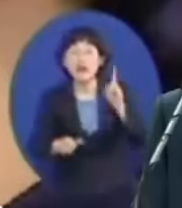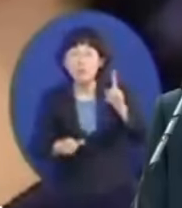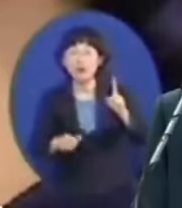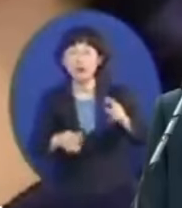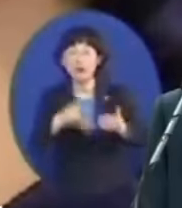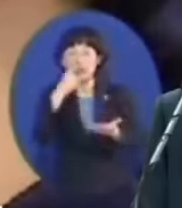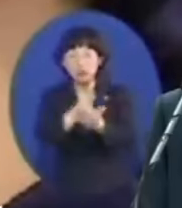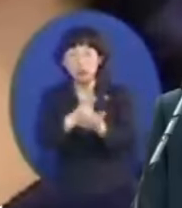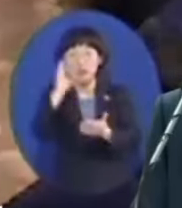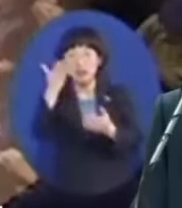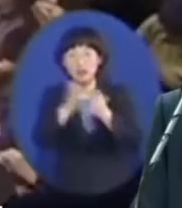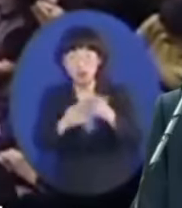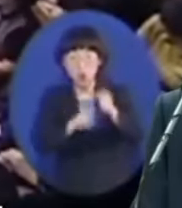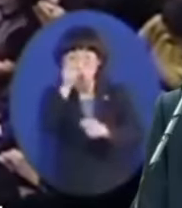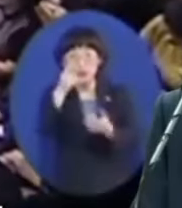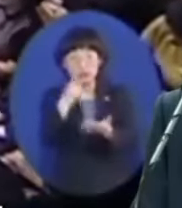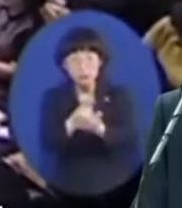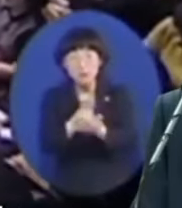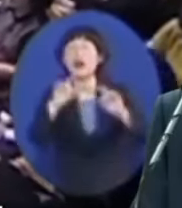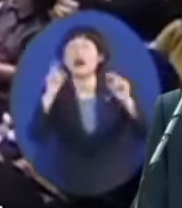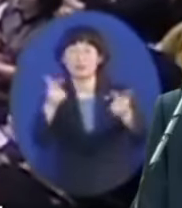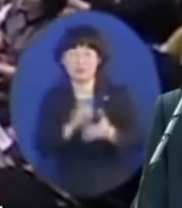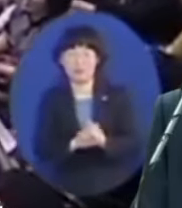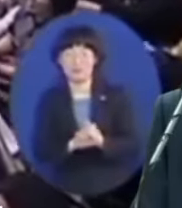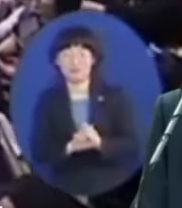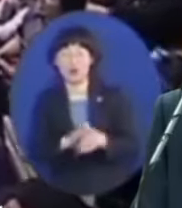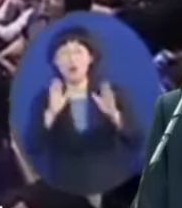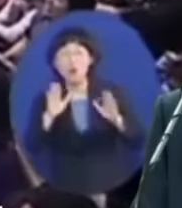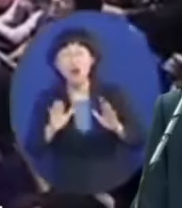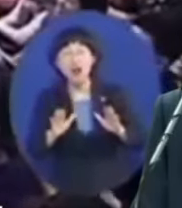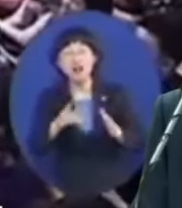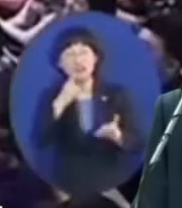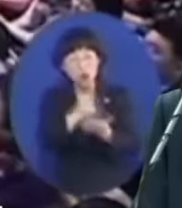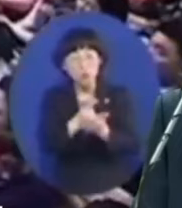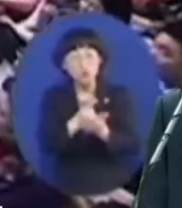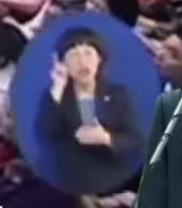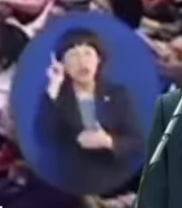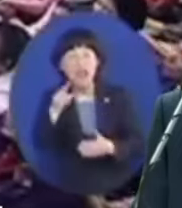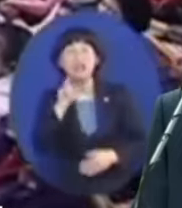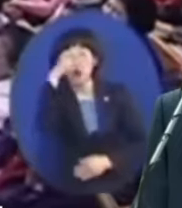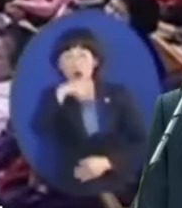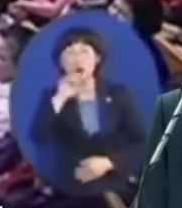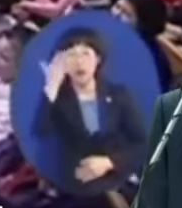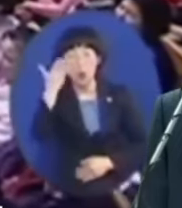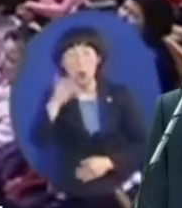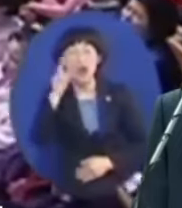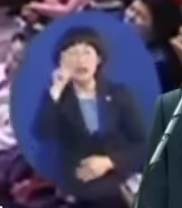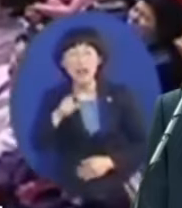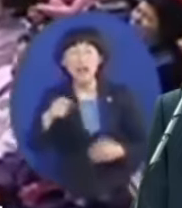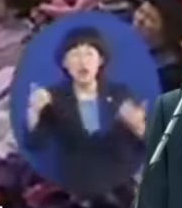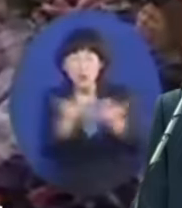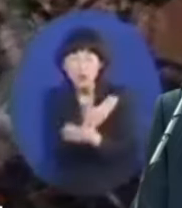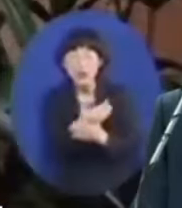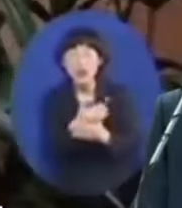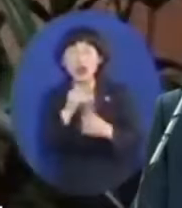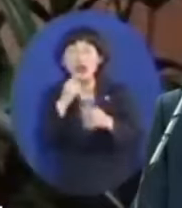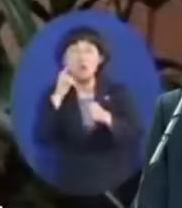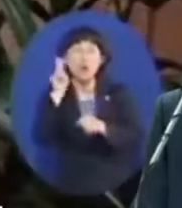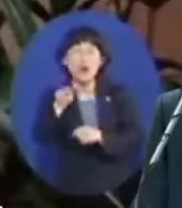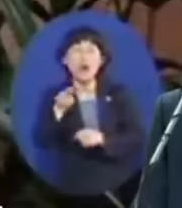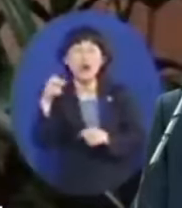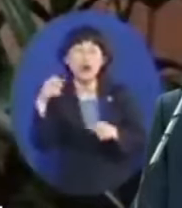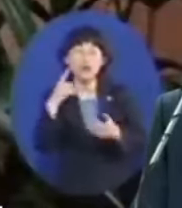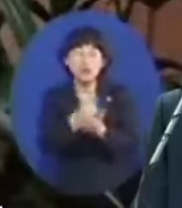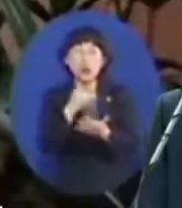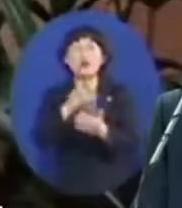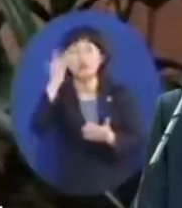의롭다고 영원히 의로워지는 사람 없습니다. 오늘 의롭다가 내일 더러워지고 내일 회개하면 모레 의로워지고